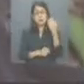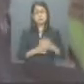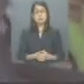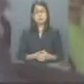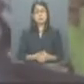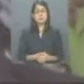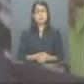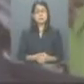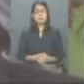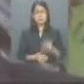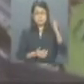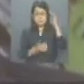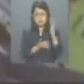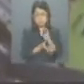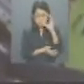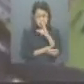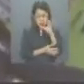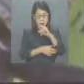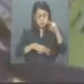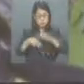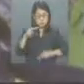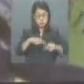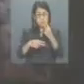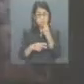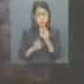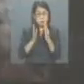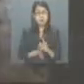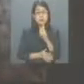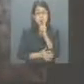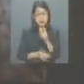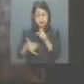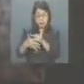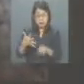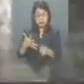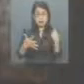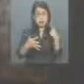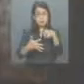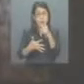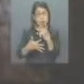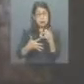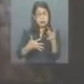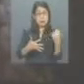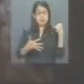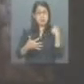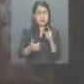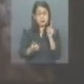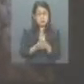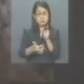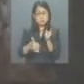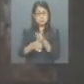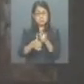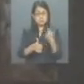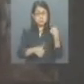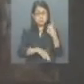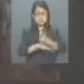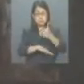ตำรวจเร่งตรวจสอบประวัติผู้ที่เสียชีวิตทั้ง5คนโดยหนึ่งในนั้นคือนายสกุรีจะปะกียาแกนนำ AKK ระดับสั่ง